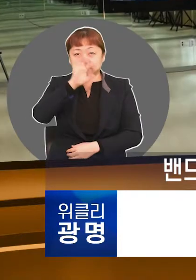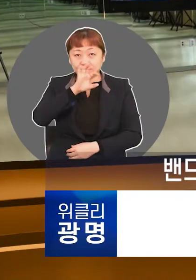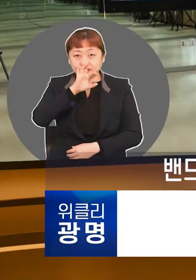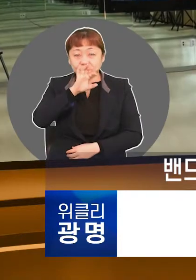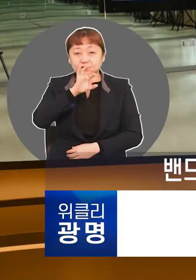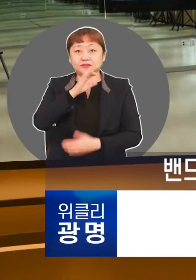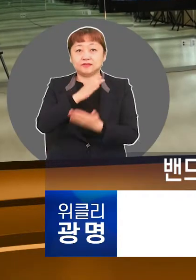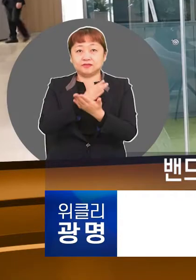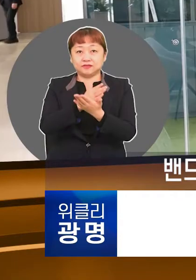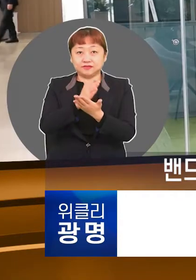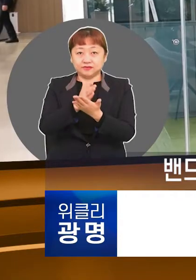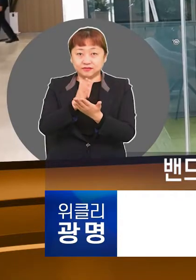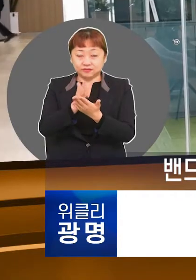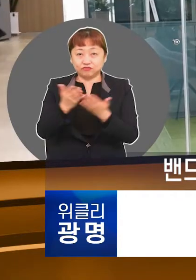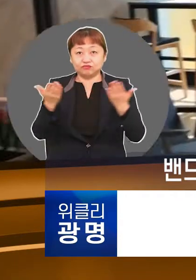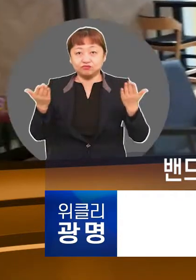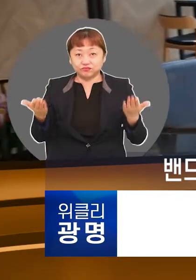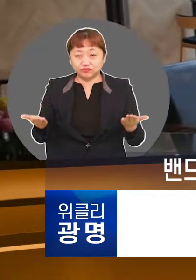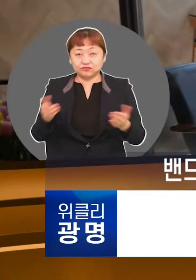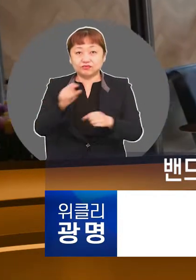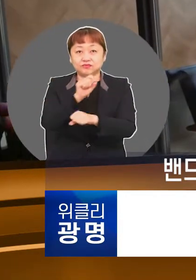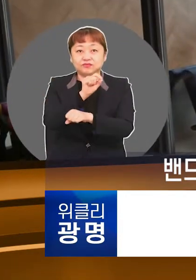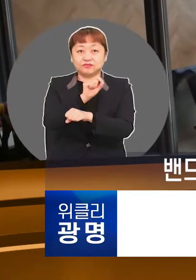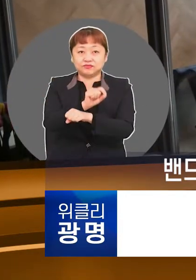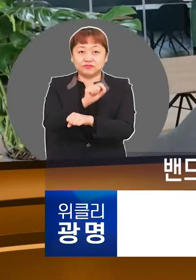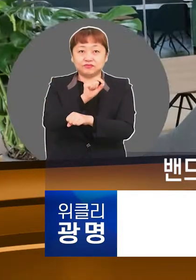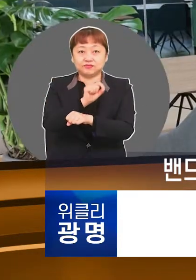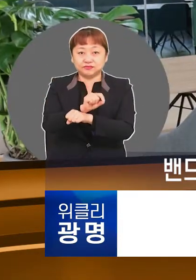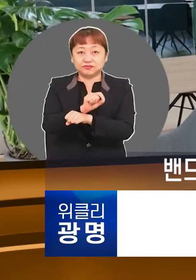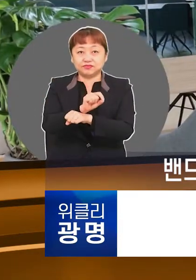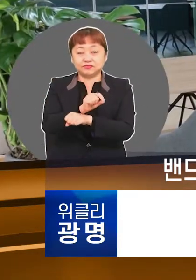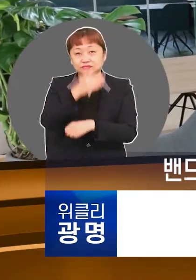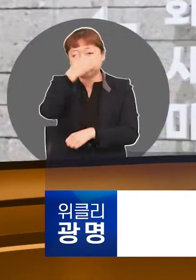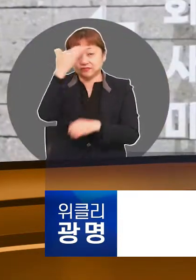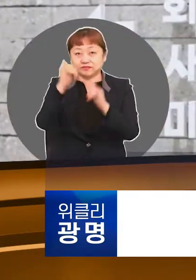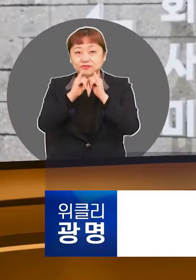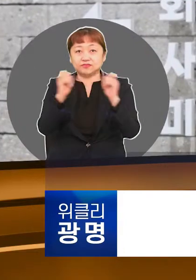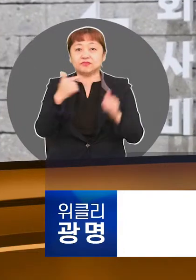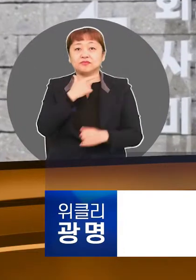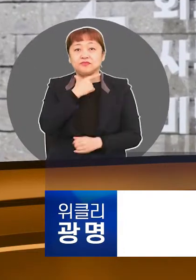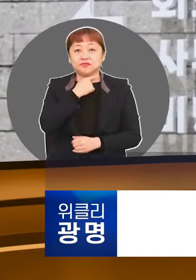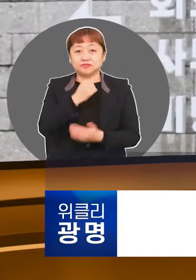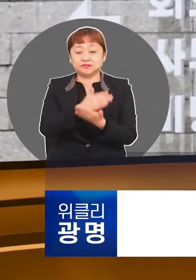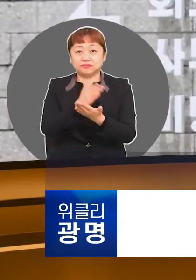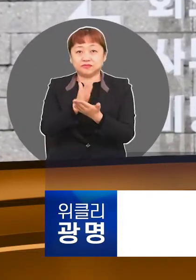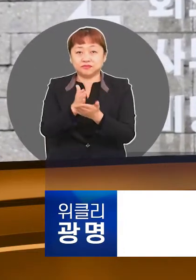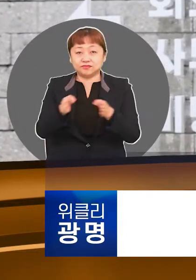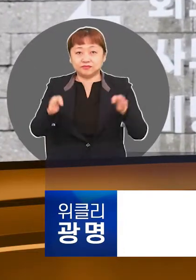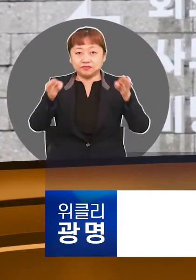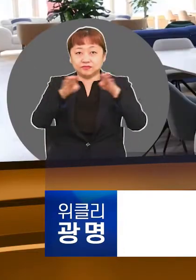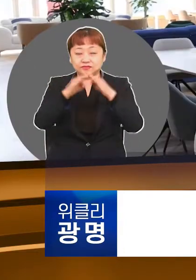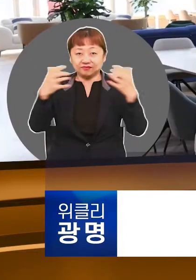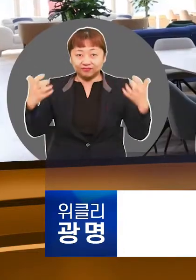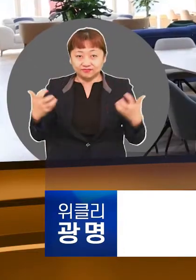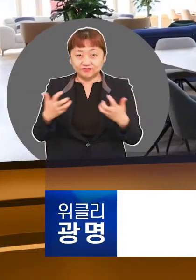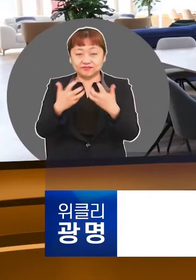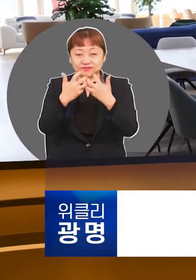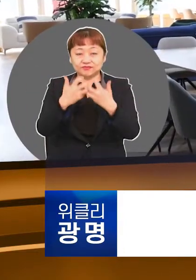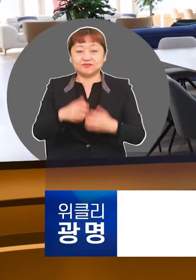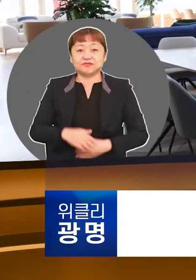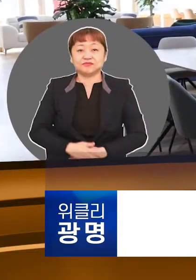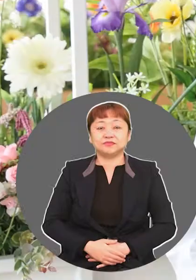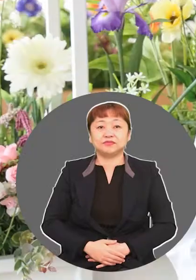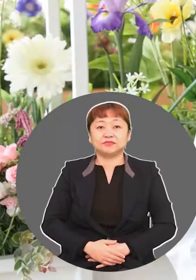다목적실 테라스 수백 빠와 휴게실 사무실 등 청년이 원하는 다양한 시설들도 꽉 채워져